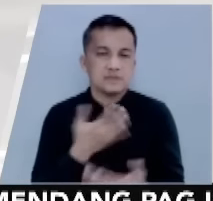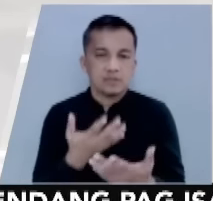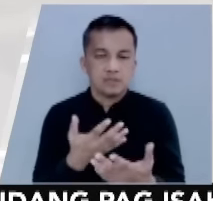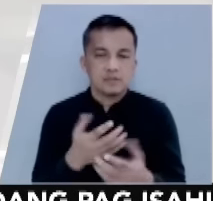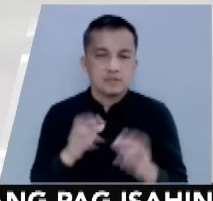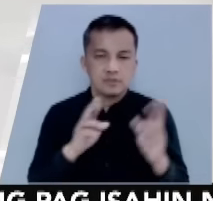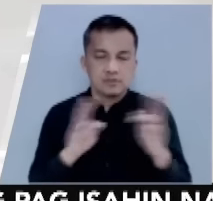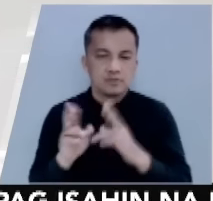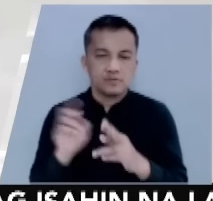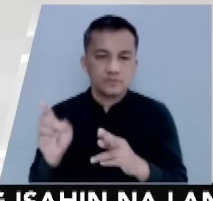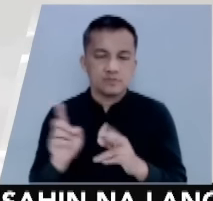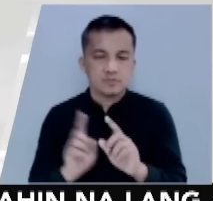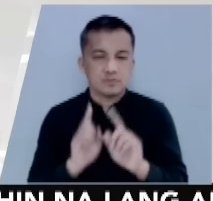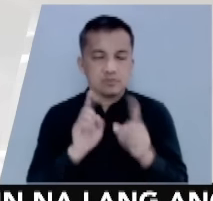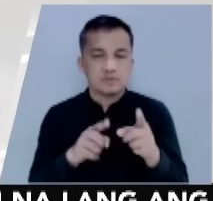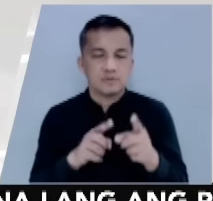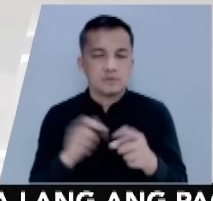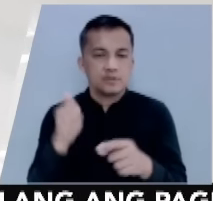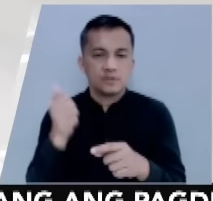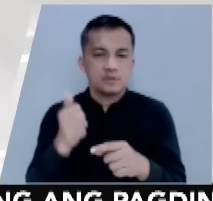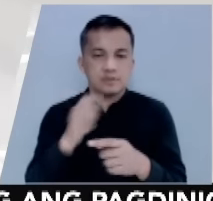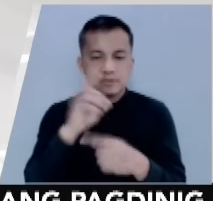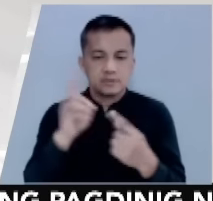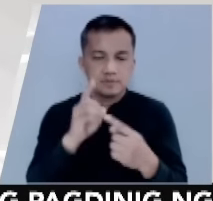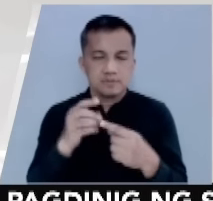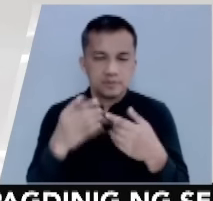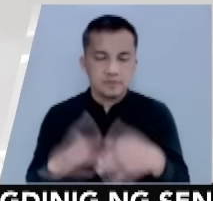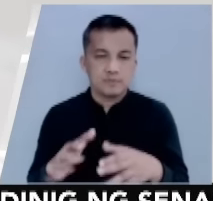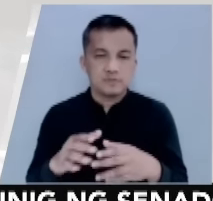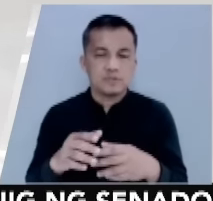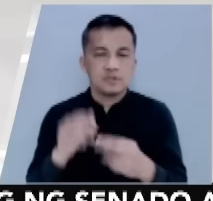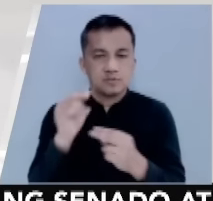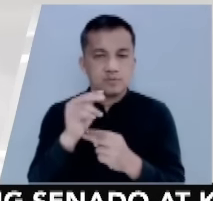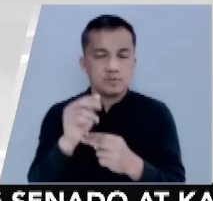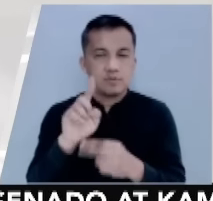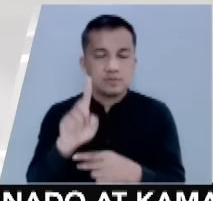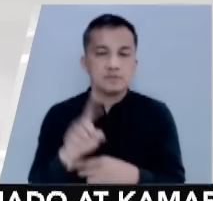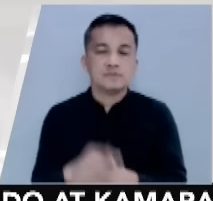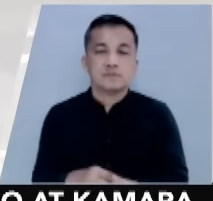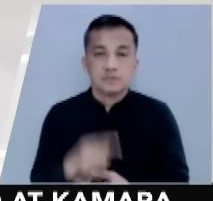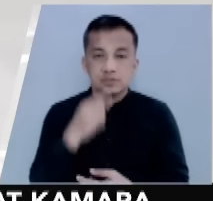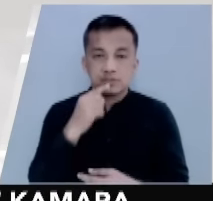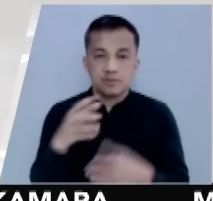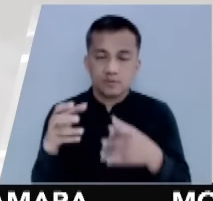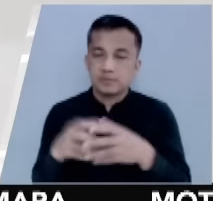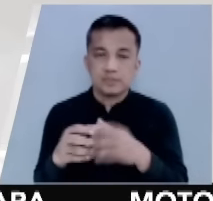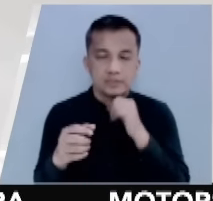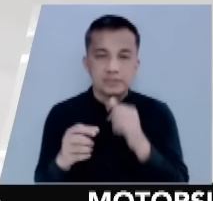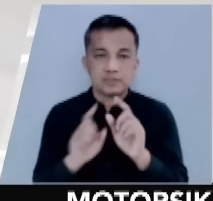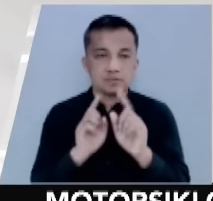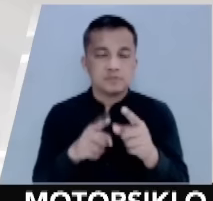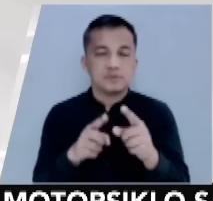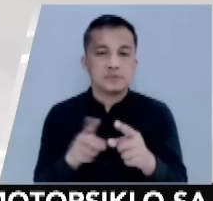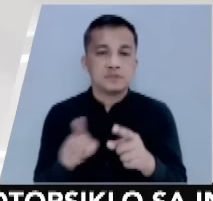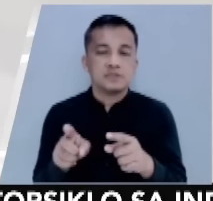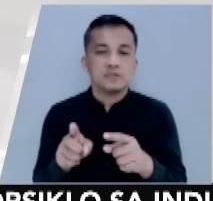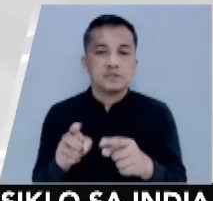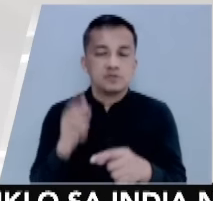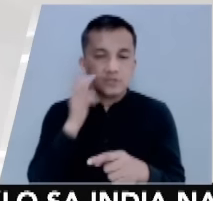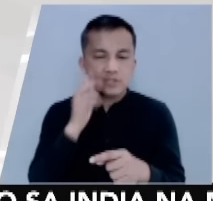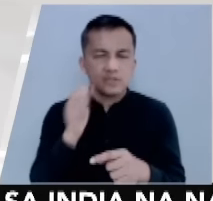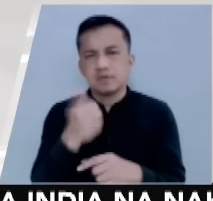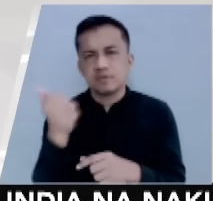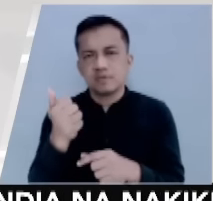siyang dumalo sa ibang petsa pagkatapos ng undas. Sabi naman ng komite, kung hindi man dumalo si Duterte, may iba pa raw silang mga